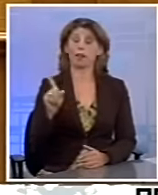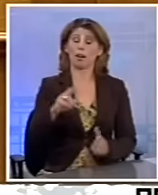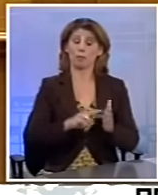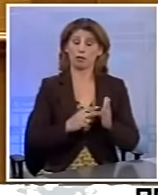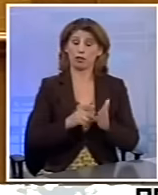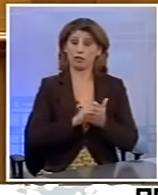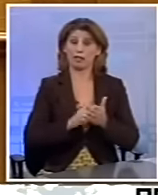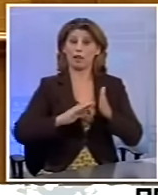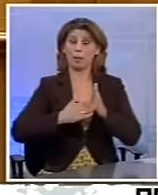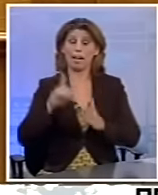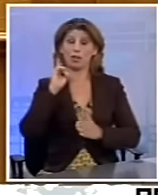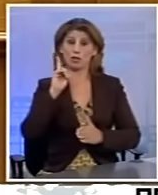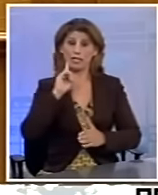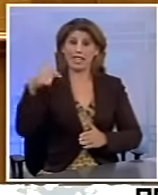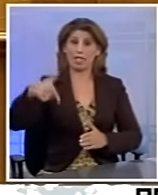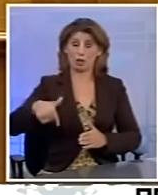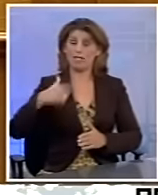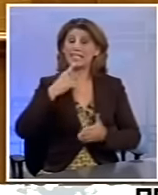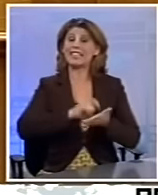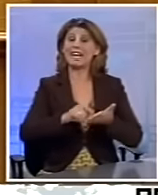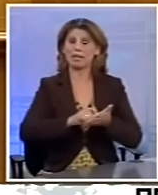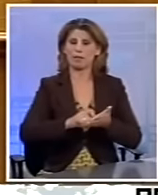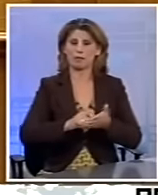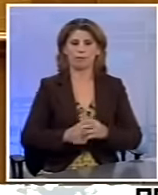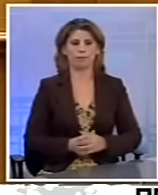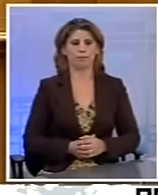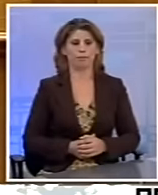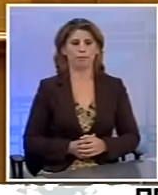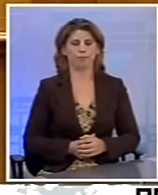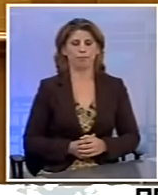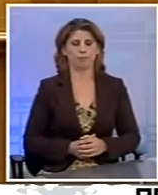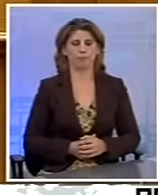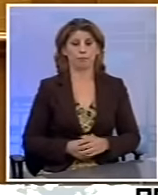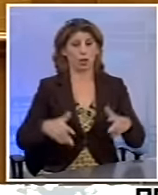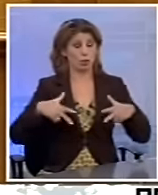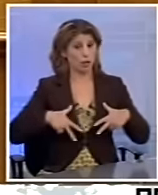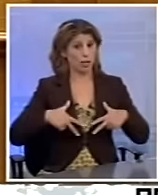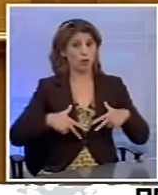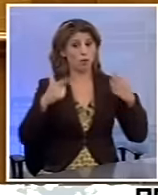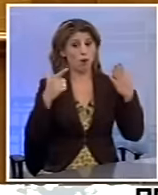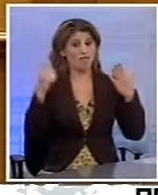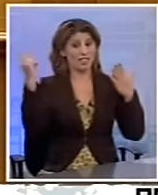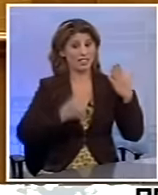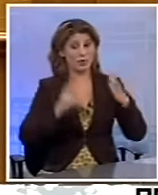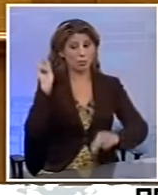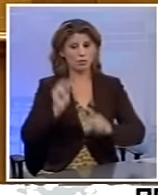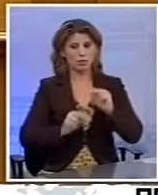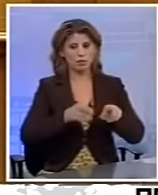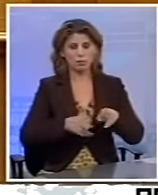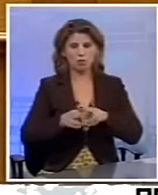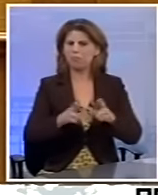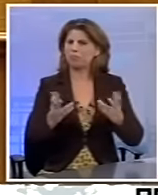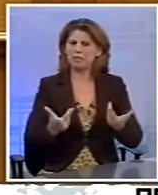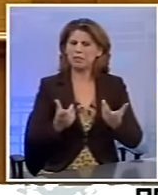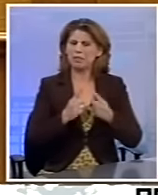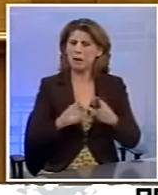ο υπάλληλος της κυρίας Γεροβασίλη. Στη χώρα όπου 7% ψηφίζει ποτάμι, γιατί είναι περίεργο